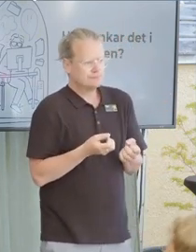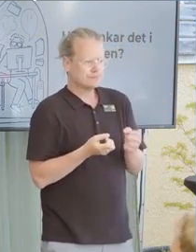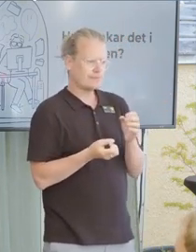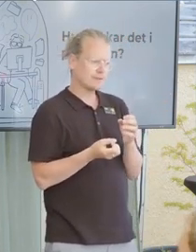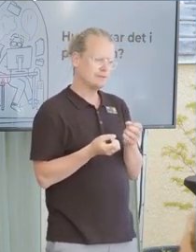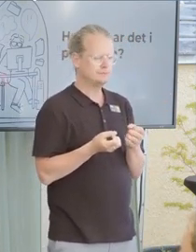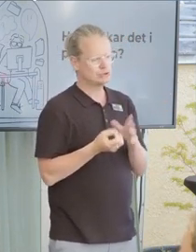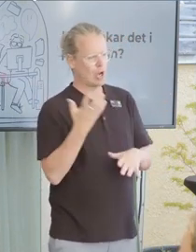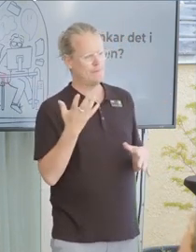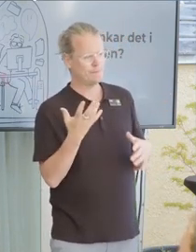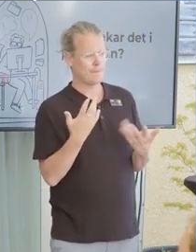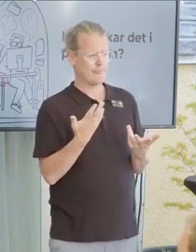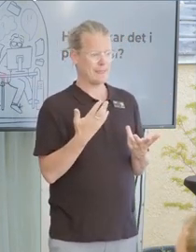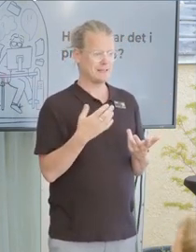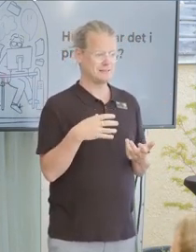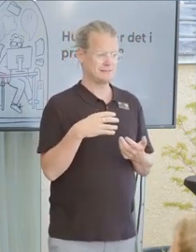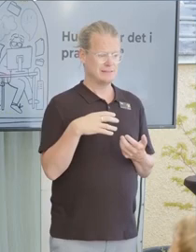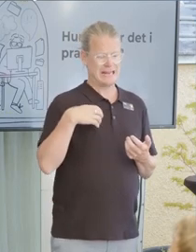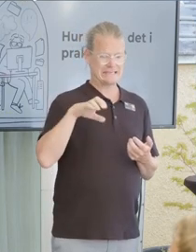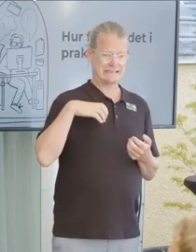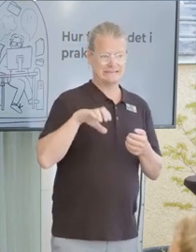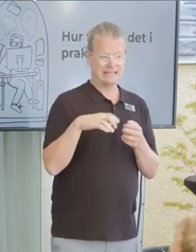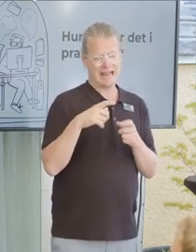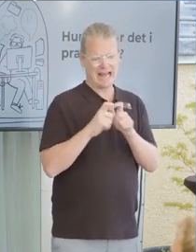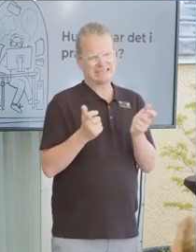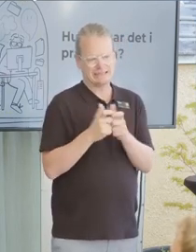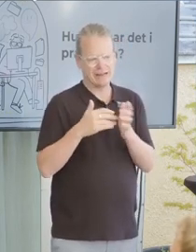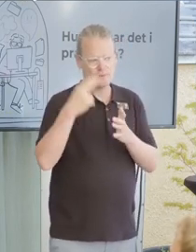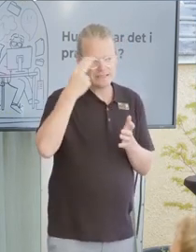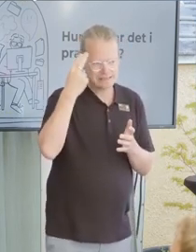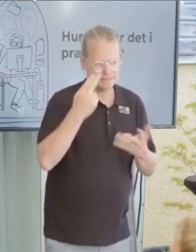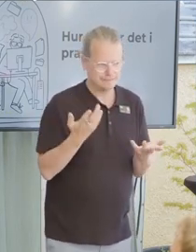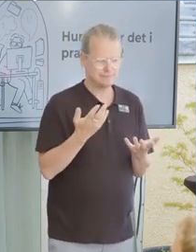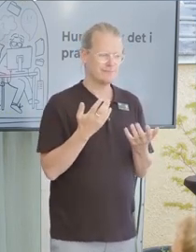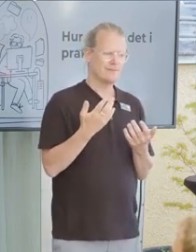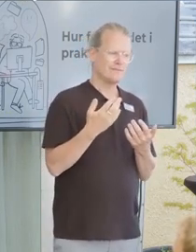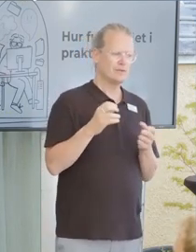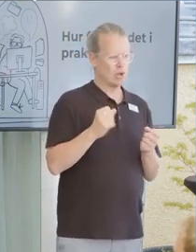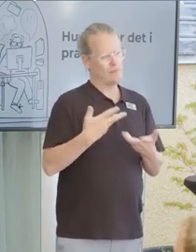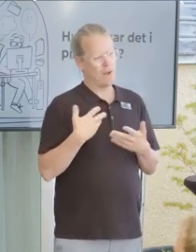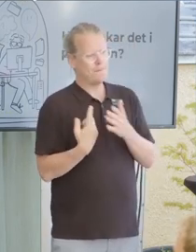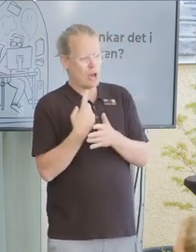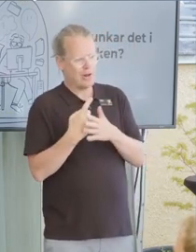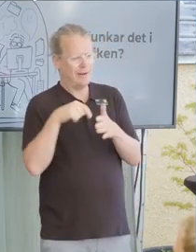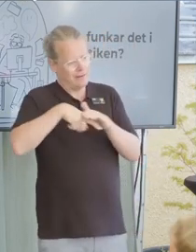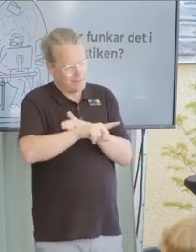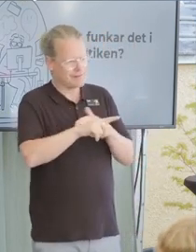exempel för att kunna få tillgång till den här typen av upphovsrättsskyddat material. Mm. Det är min